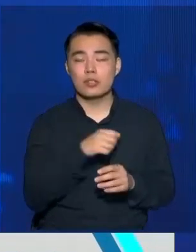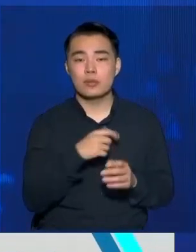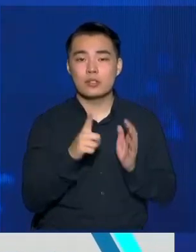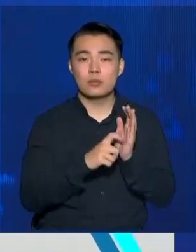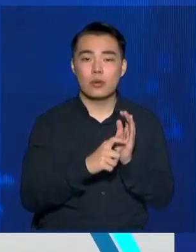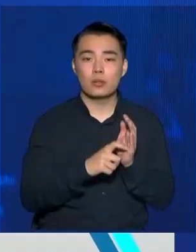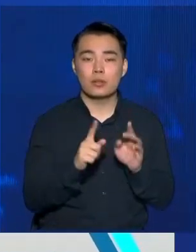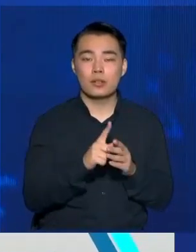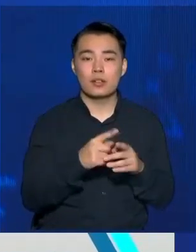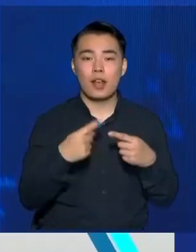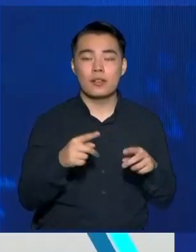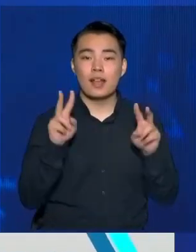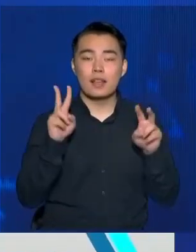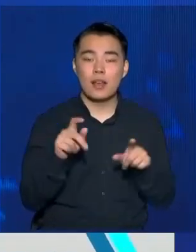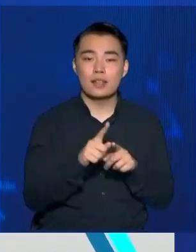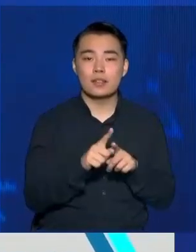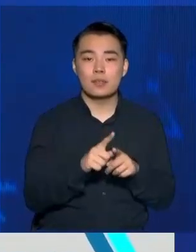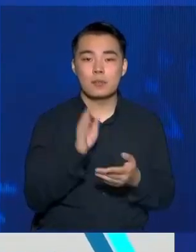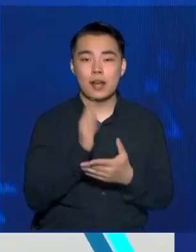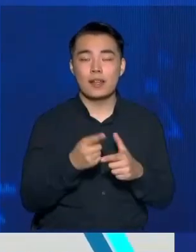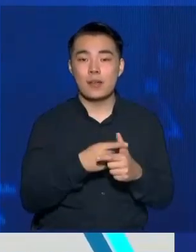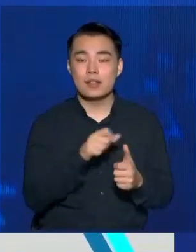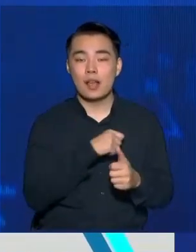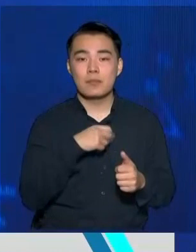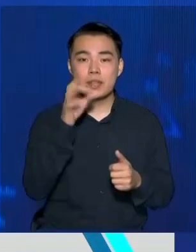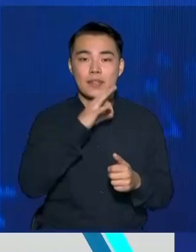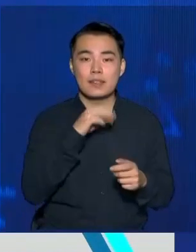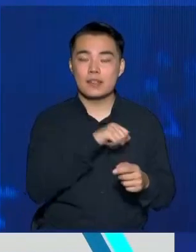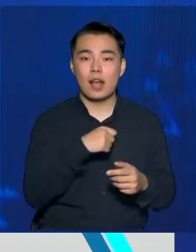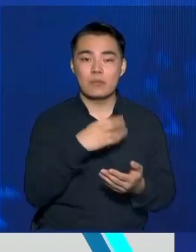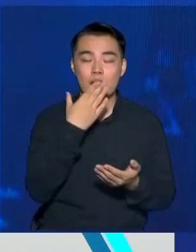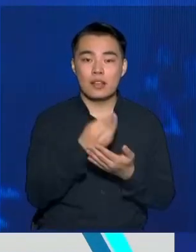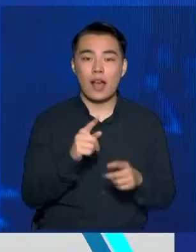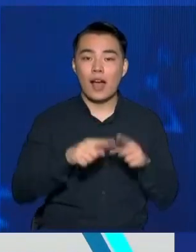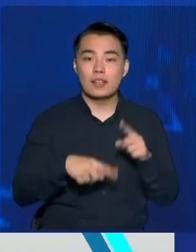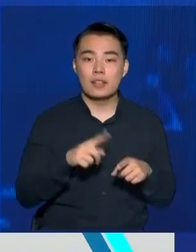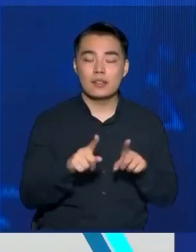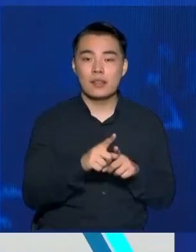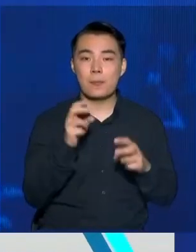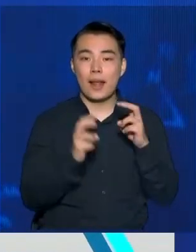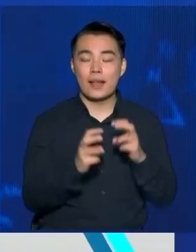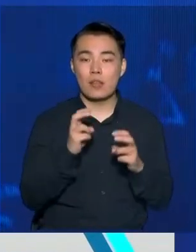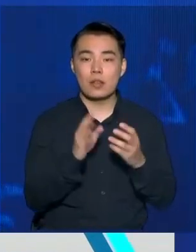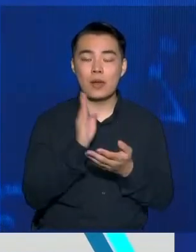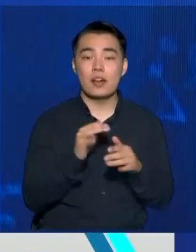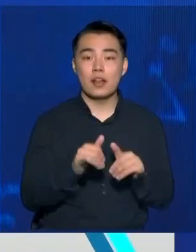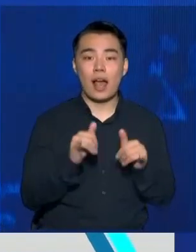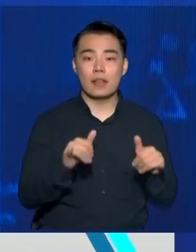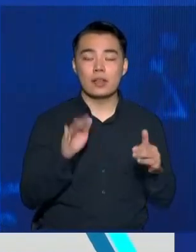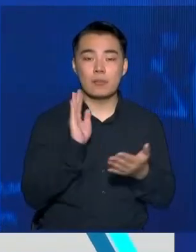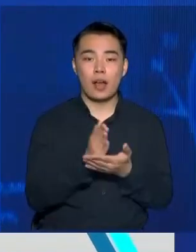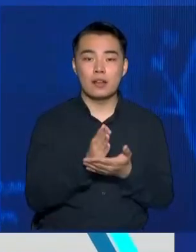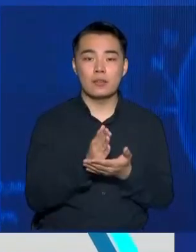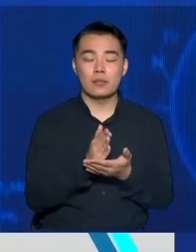4700 наименований лекарственных средств и медицинских изделий. То есть наше отечественное фармпроизводство, оно развивается